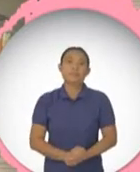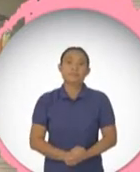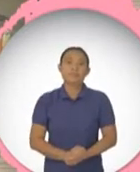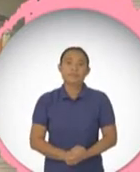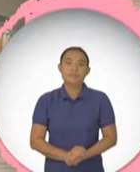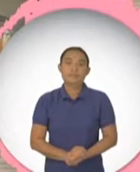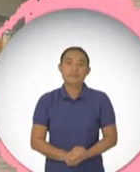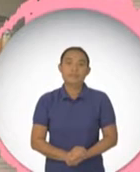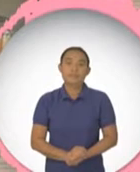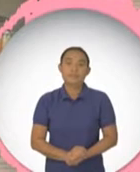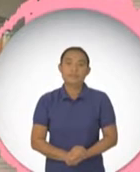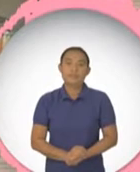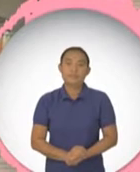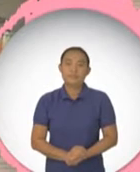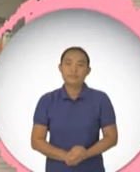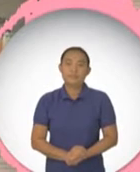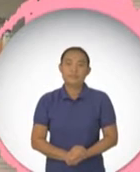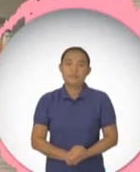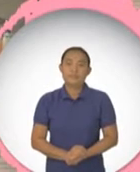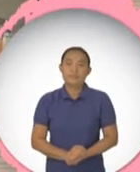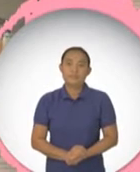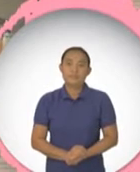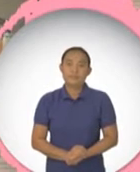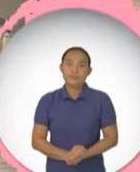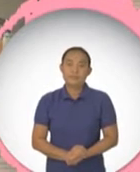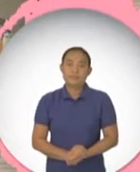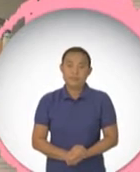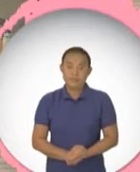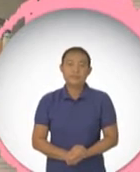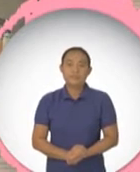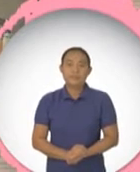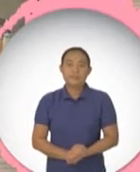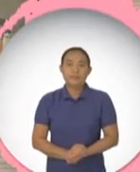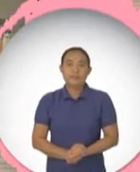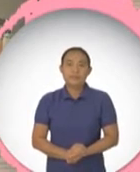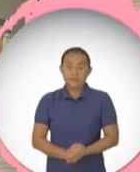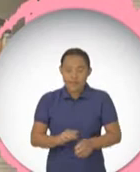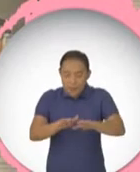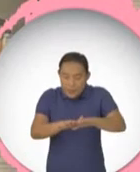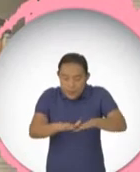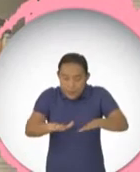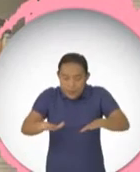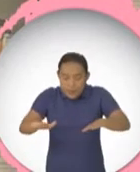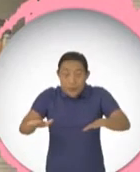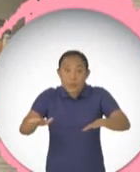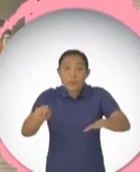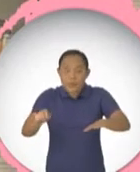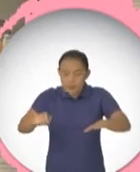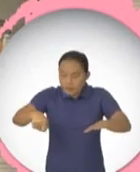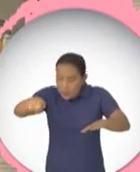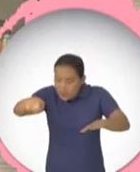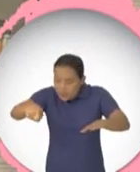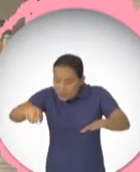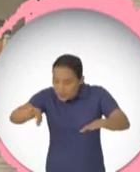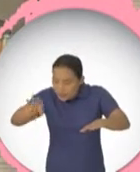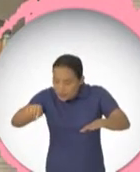พราะนั้นยิ่งแบบตอนรีดได้เรียบเท่าไหร่ก็จะตัดออกน้อยเท่านั้น ใช่ตัดออกน้อยเท่านั้น ครับ อย่างนี้เนี่ยบางที่เขาก็จะเก็บเอาไว้ค่ะแ